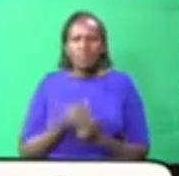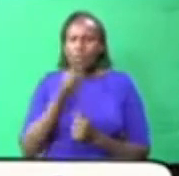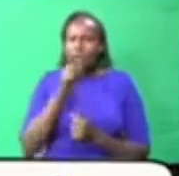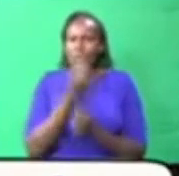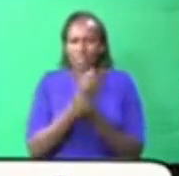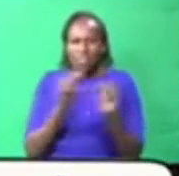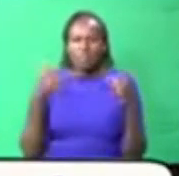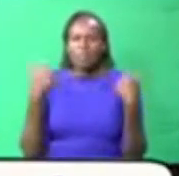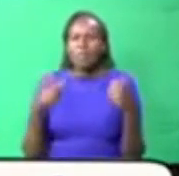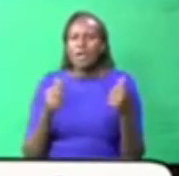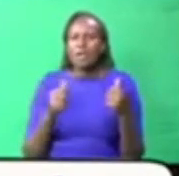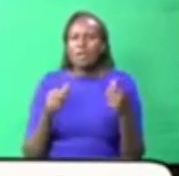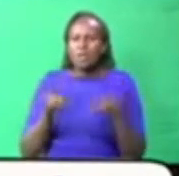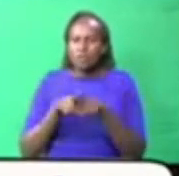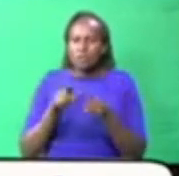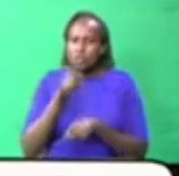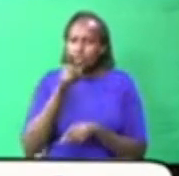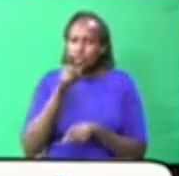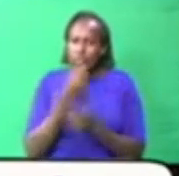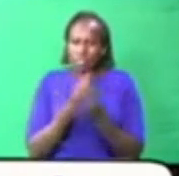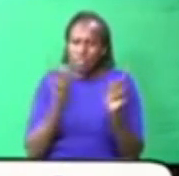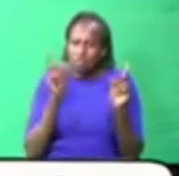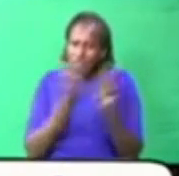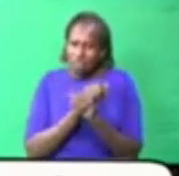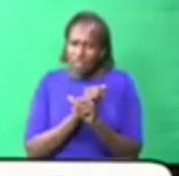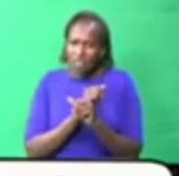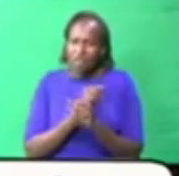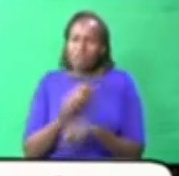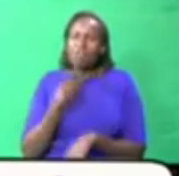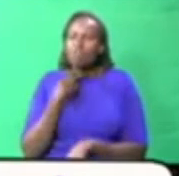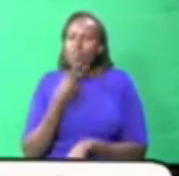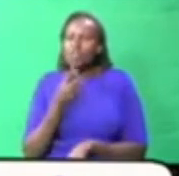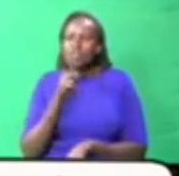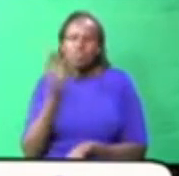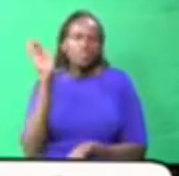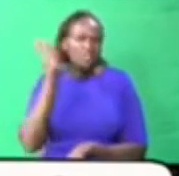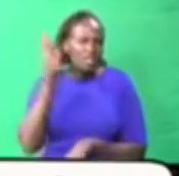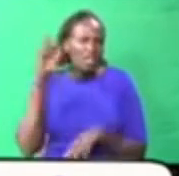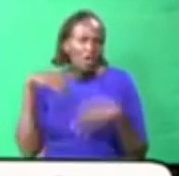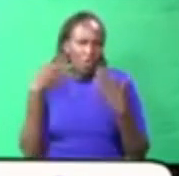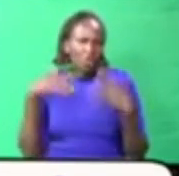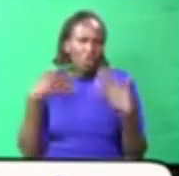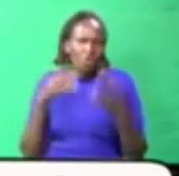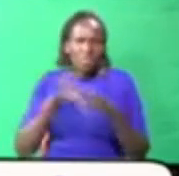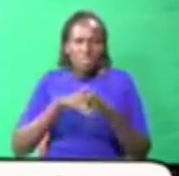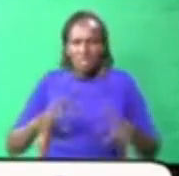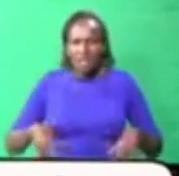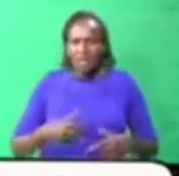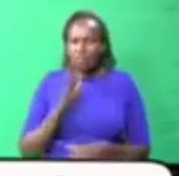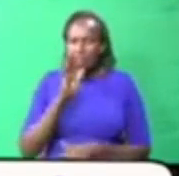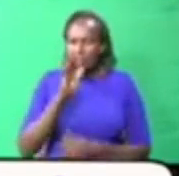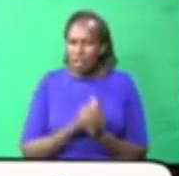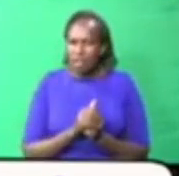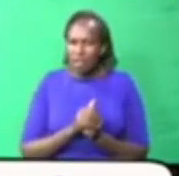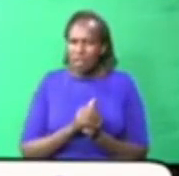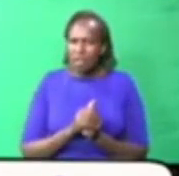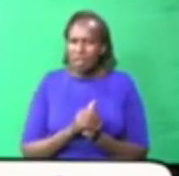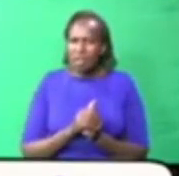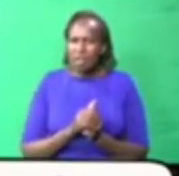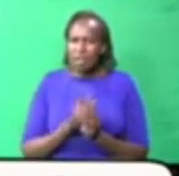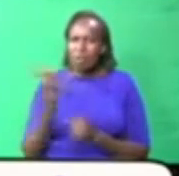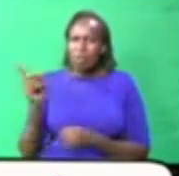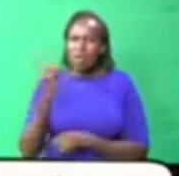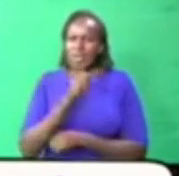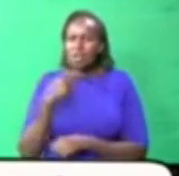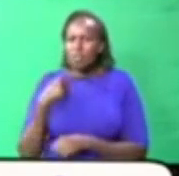Na wewe ambao umeokoka, lakini kuna hii sauti umekuwa ukisikia all along in your life. Siku moja nilikuwa nafanya biashara